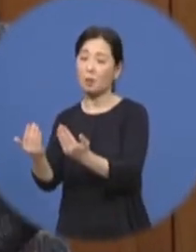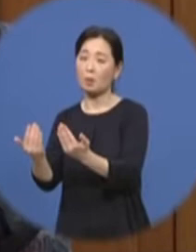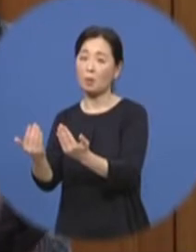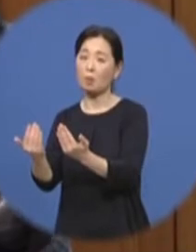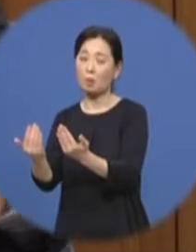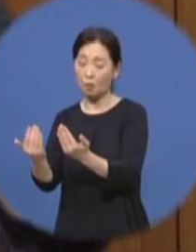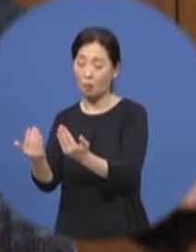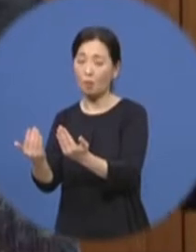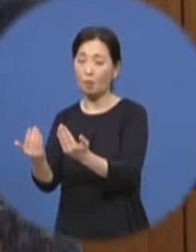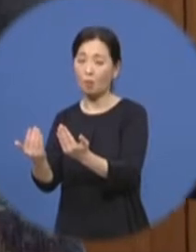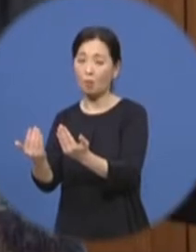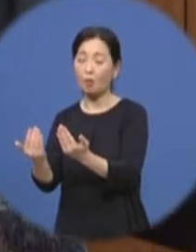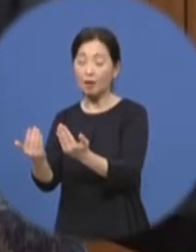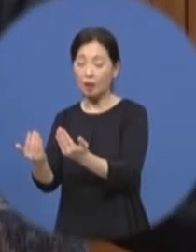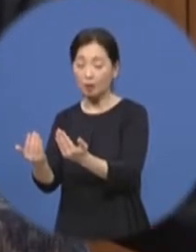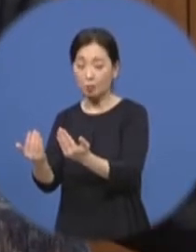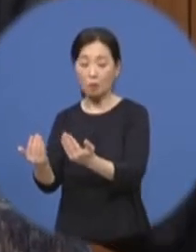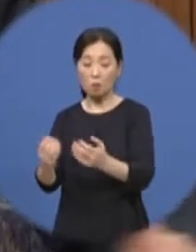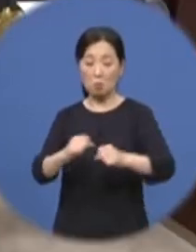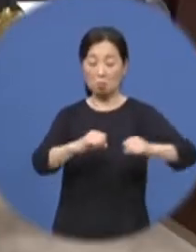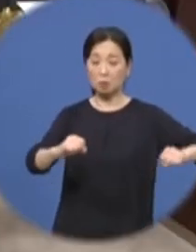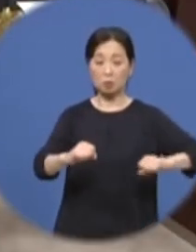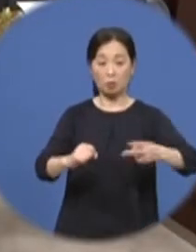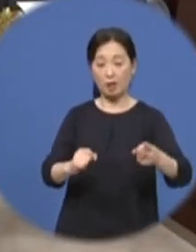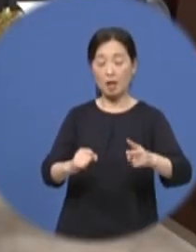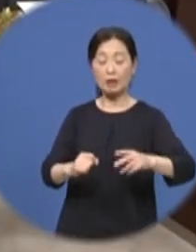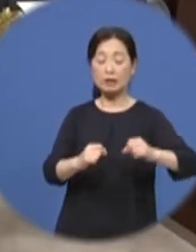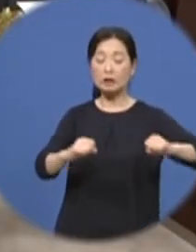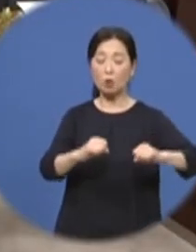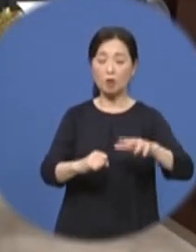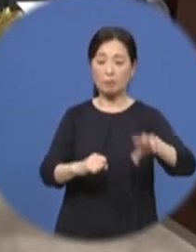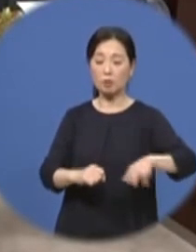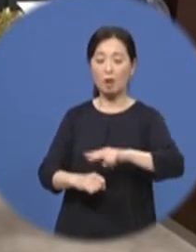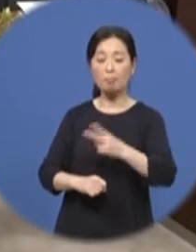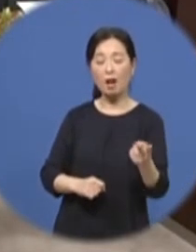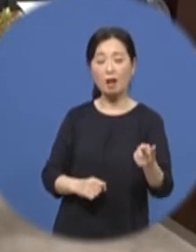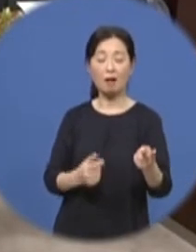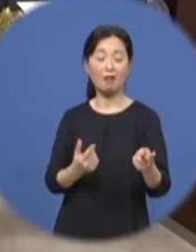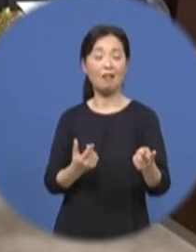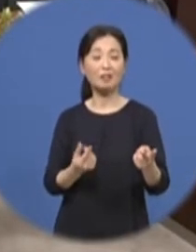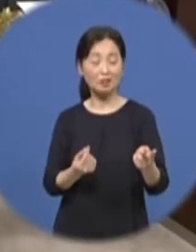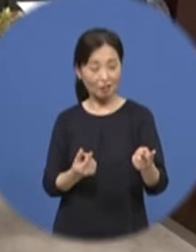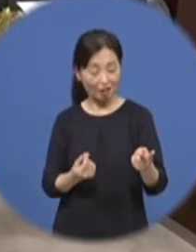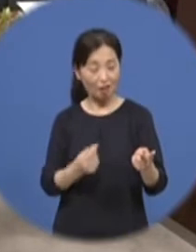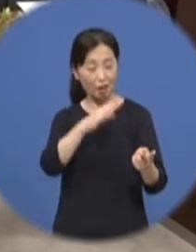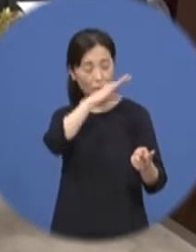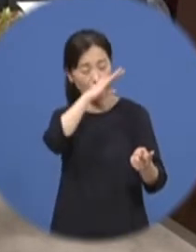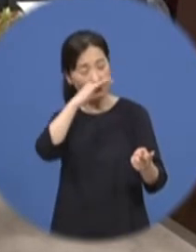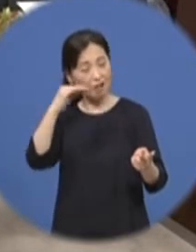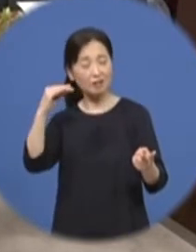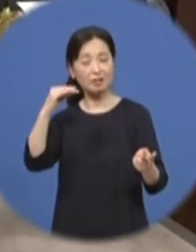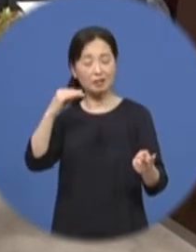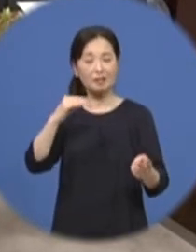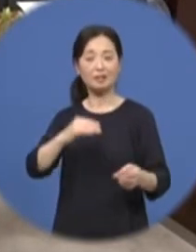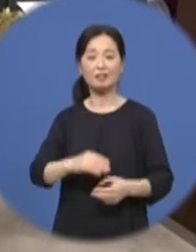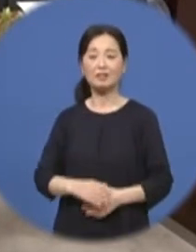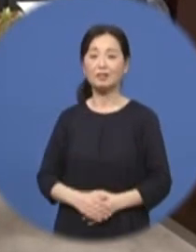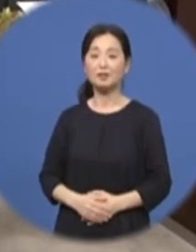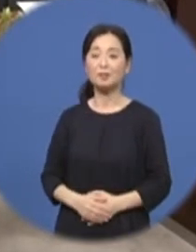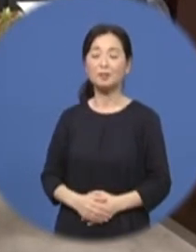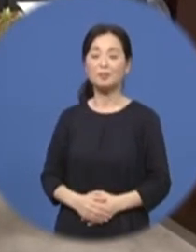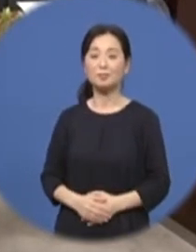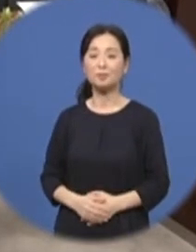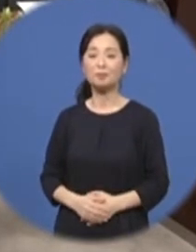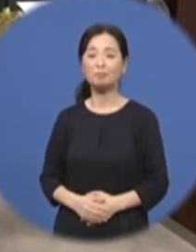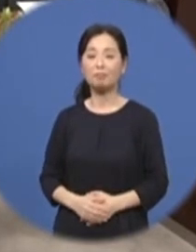やっておられたんですが、はい、ちょっと広いところへ行かれて、はい、でますますでかくなって、これすごいですよ。 そうですね、うん、知事も期